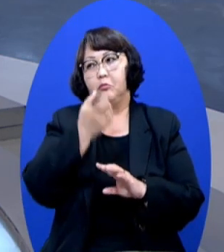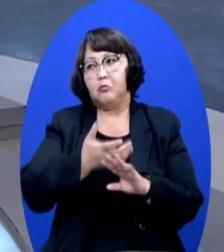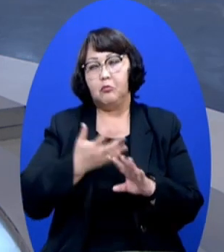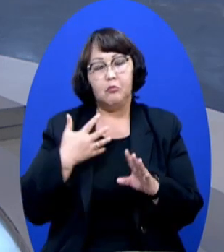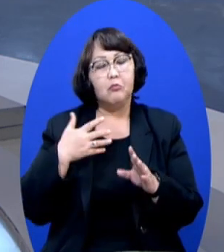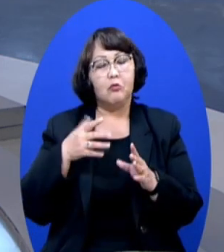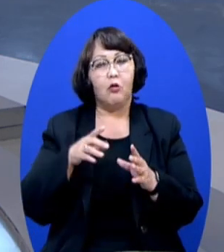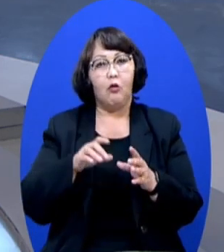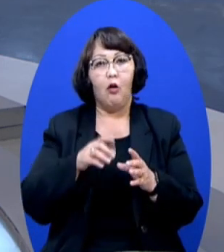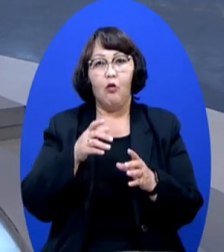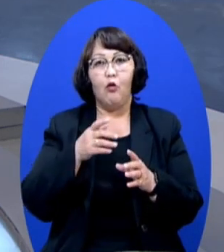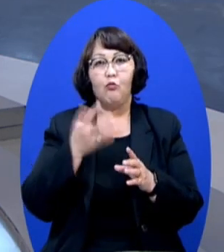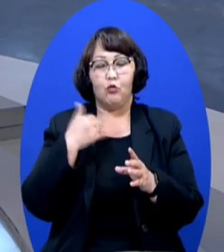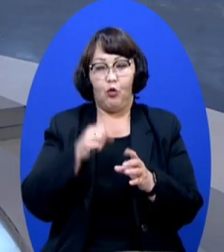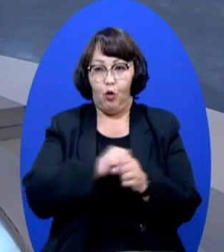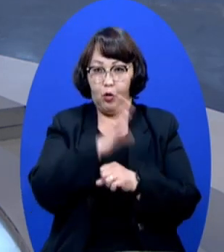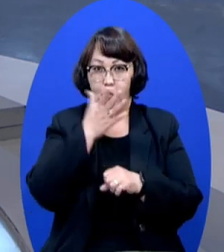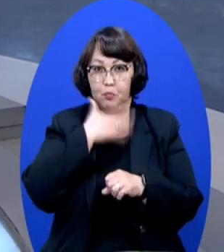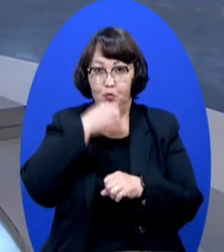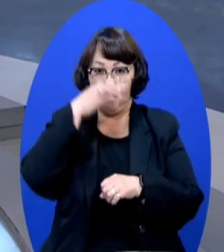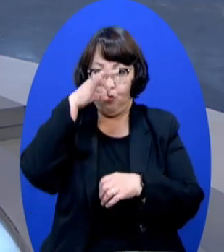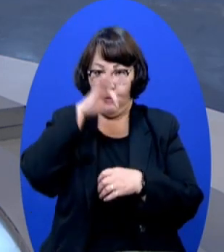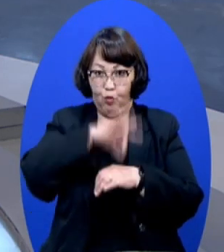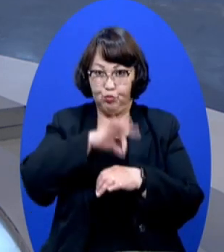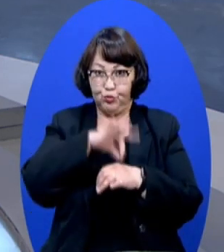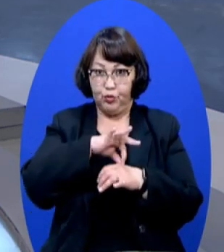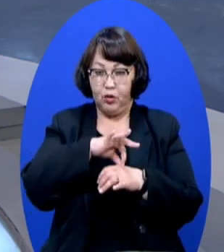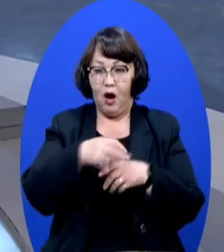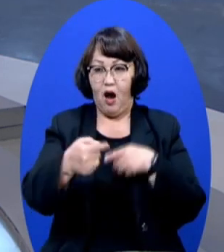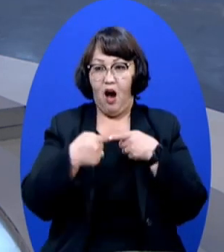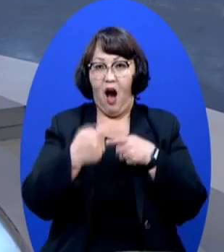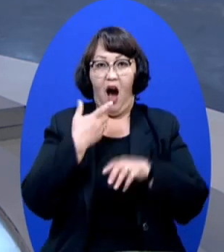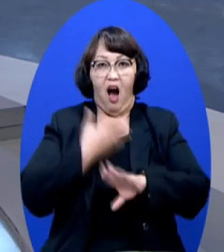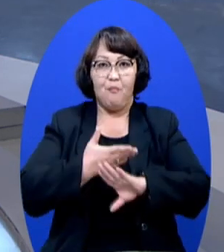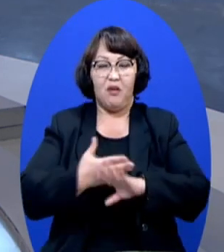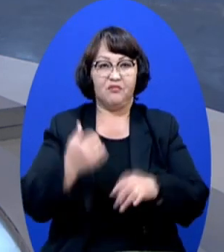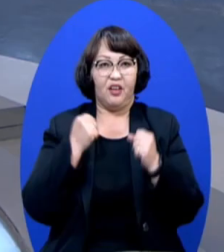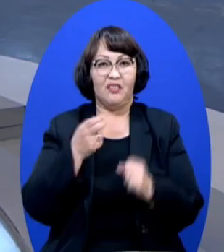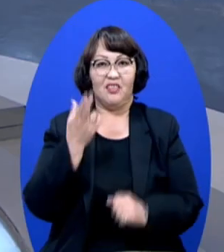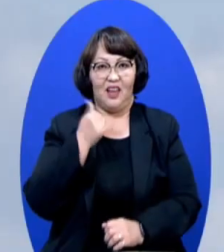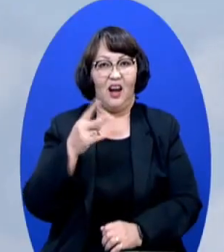дархлаа суулсан гэдэг нь батлагдаагүй. Цуурхал гэдгийг ч гэсэн мөн тэрээр хэлсэн юм.